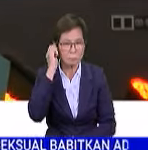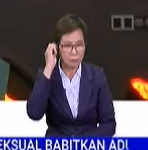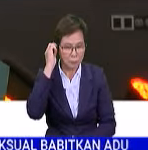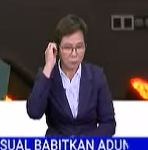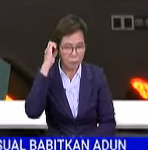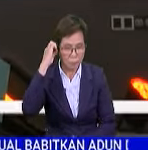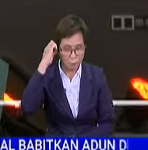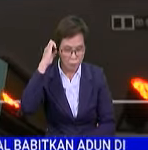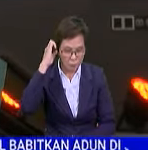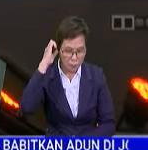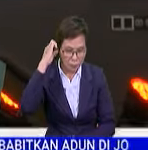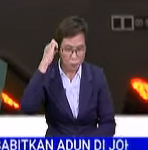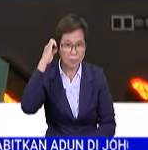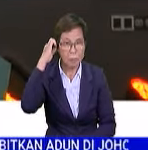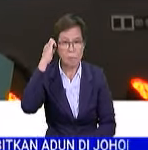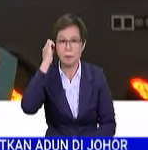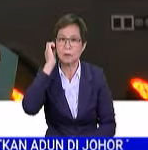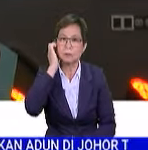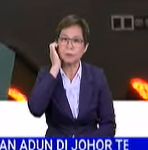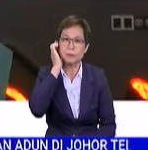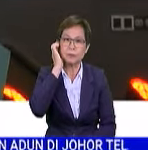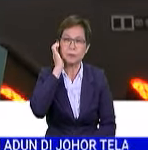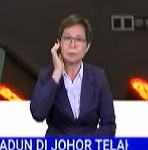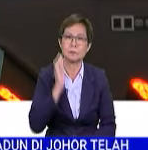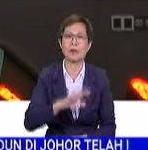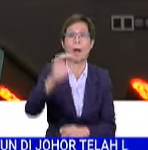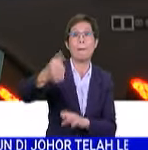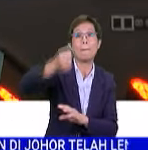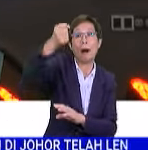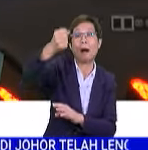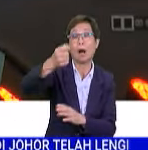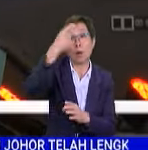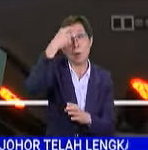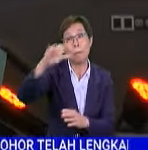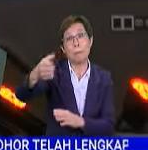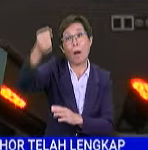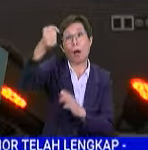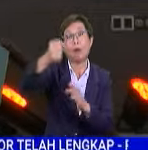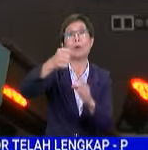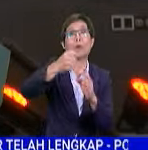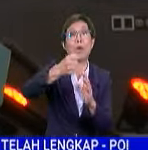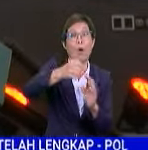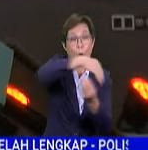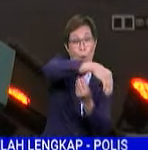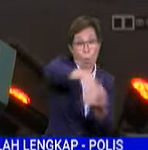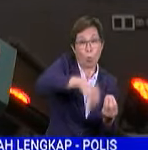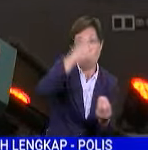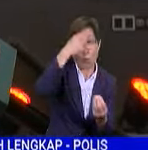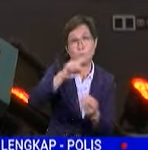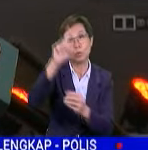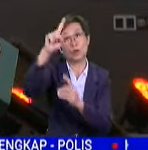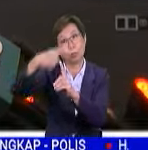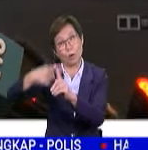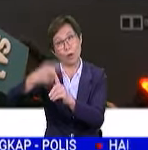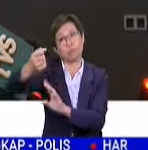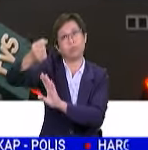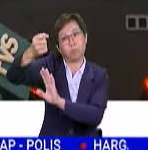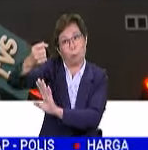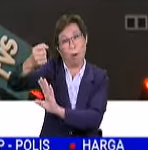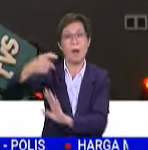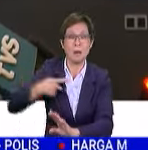Seperti mana yang telah dinyatakan dahulu ialah penggantungan untuk umrah ini hanya satu bulan. Kita tidak mahu lagi